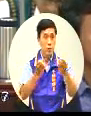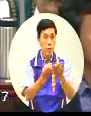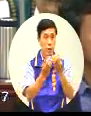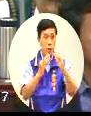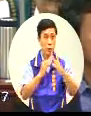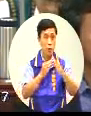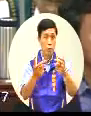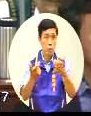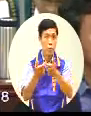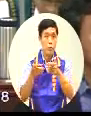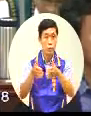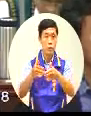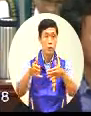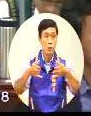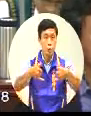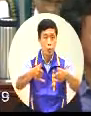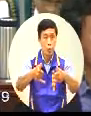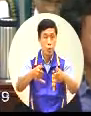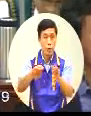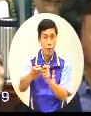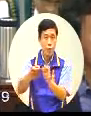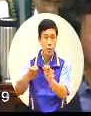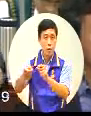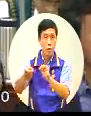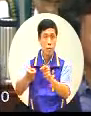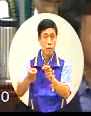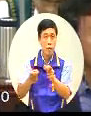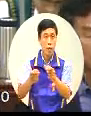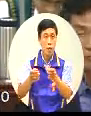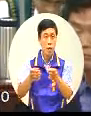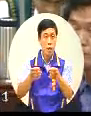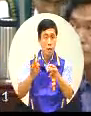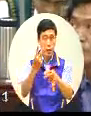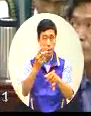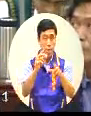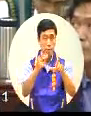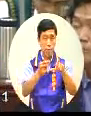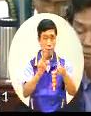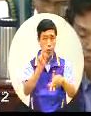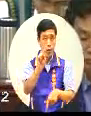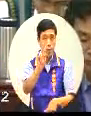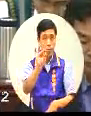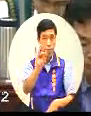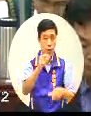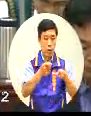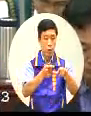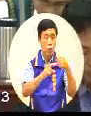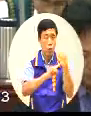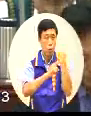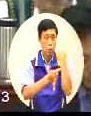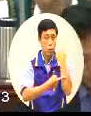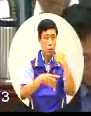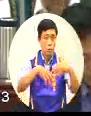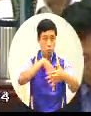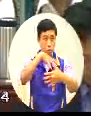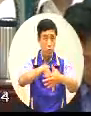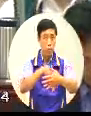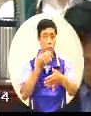就是这个周边部分各200公尺的范围里面，那这些范围那个我们可以配合整